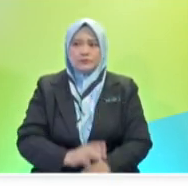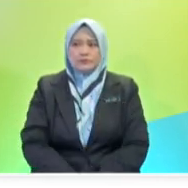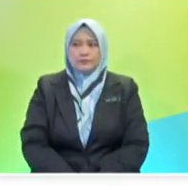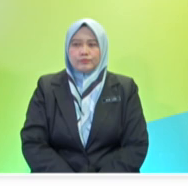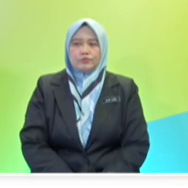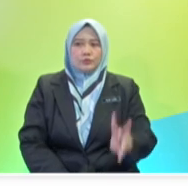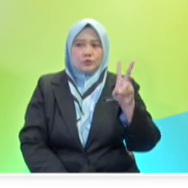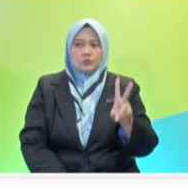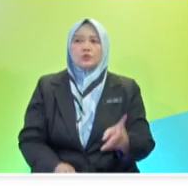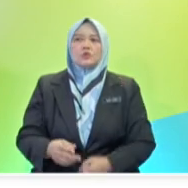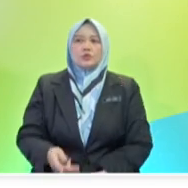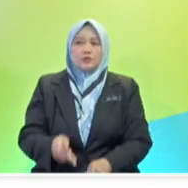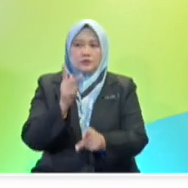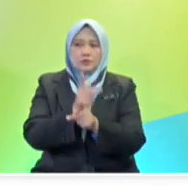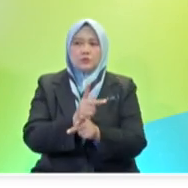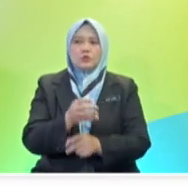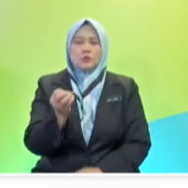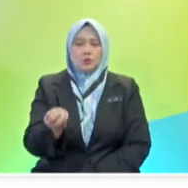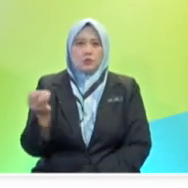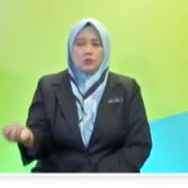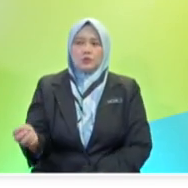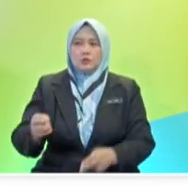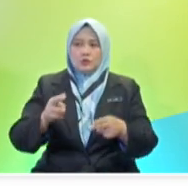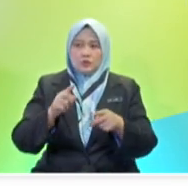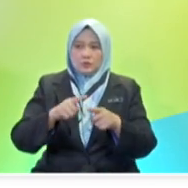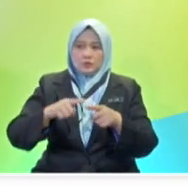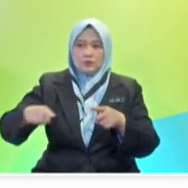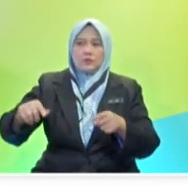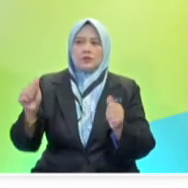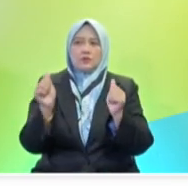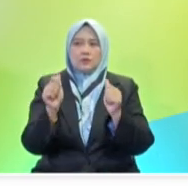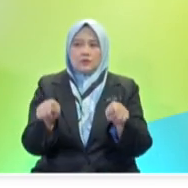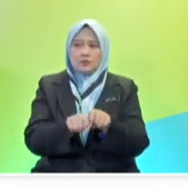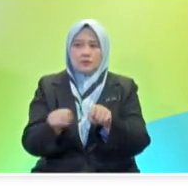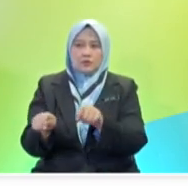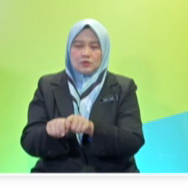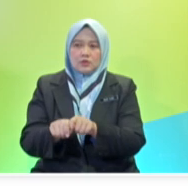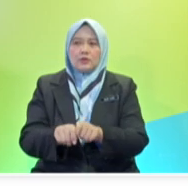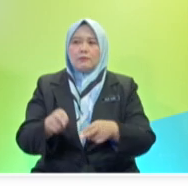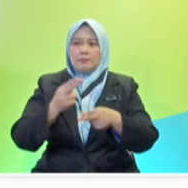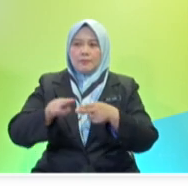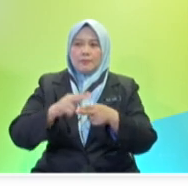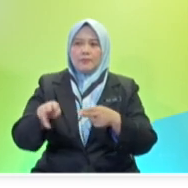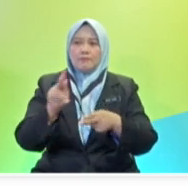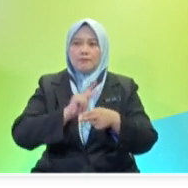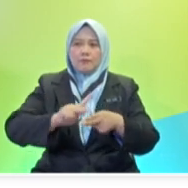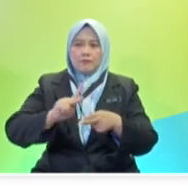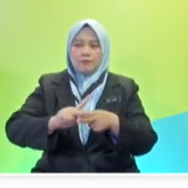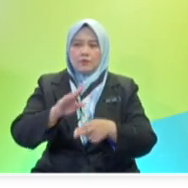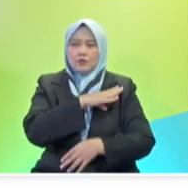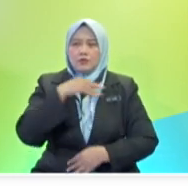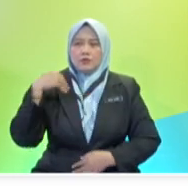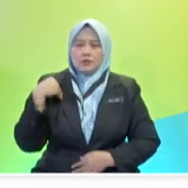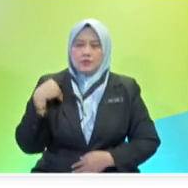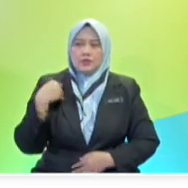Simpan objek tajam seperti pisau, parang dan garpu di tempat yang